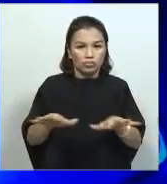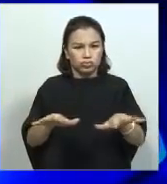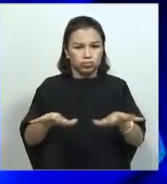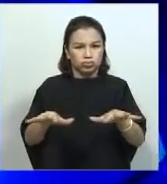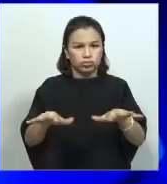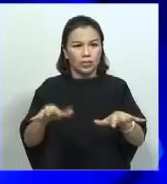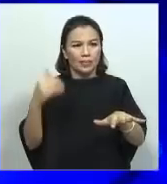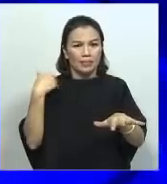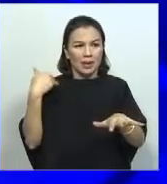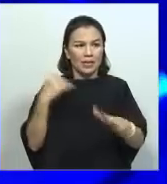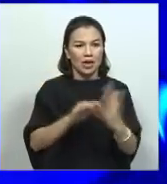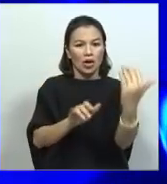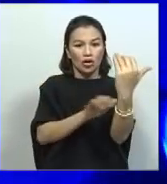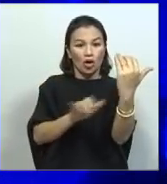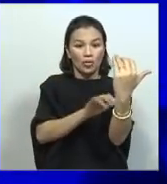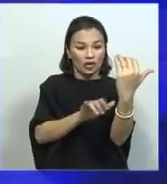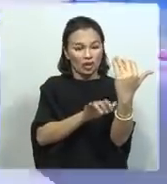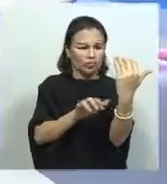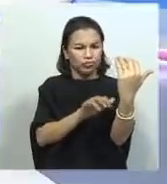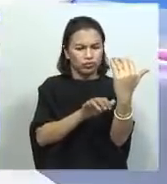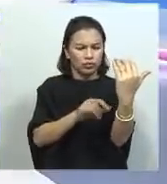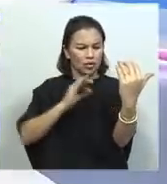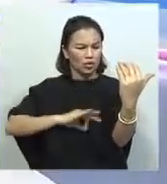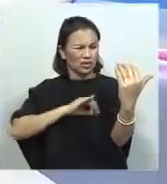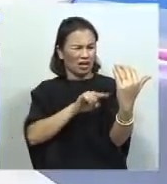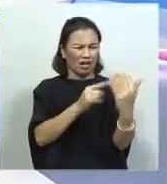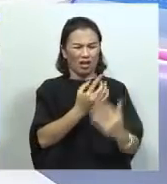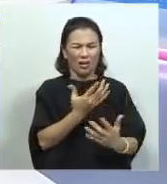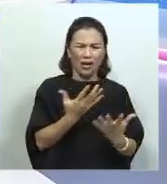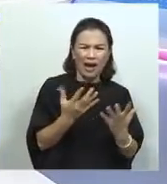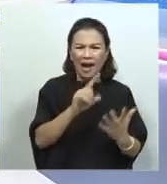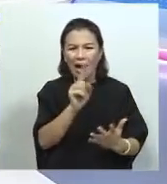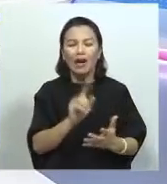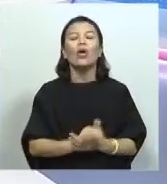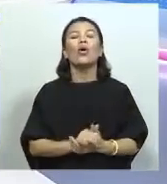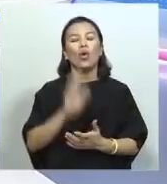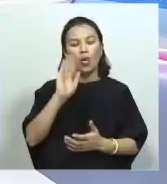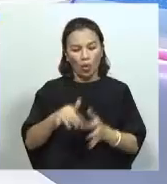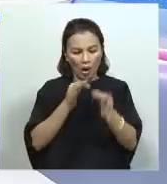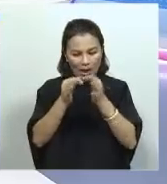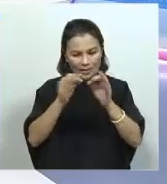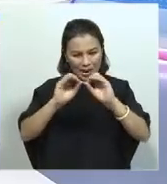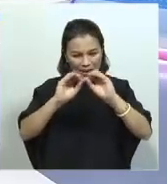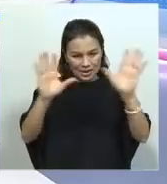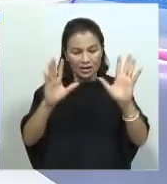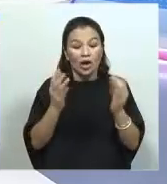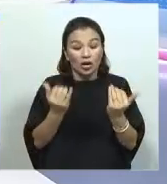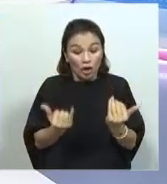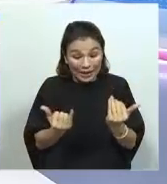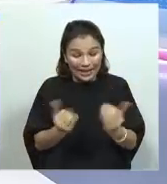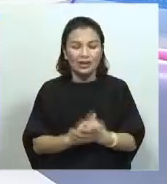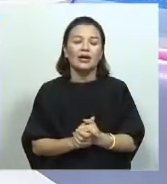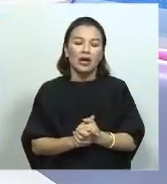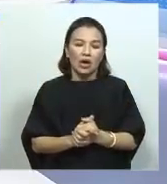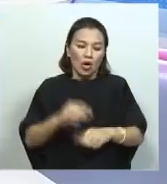ไหวๆคอมพิวเตอร์ก็แบบขยับเคลื่อนไหวก็สงสัยว่าเกิดอะไรกันนะคะตอนนี้ก็ชี้แจงออกมาชัดเจนนะคะว่าตั้งแต่เที่ยนถึง